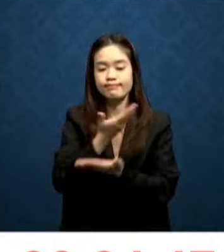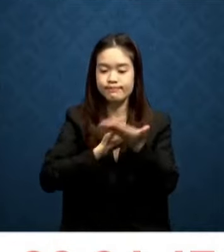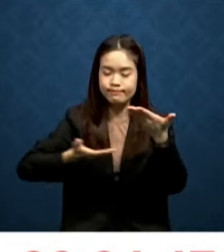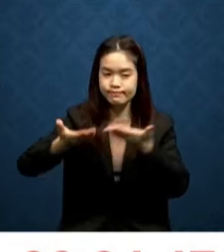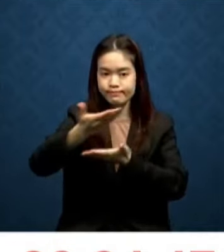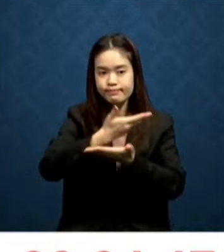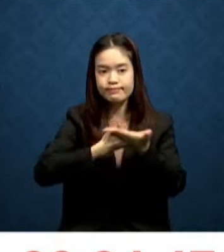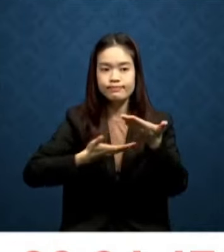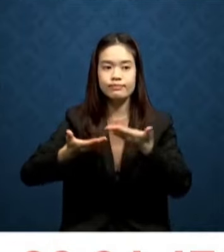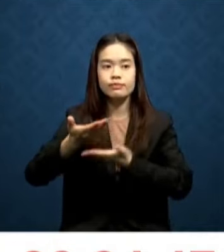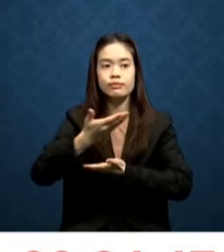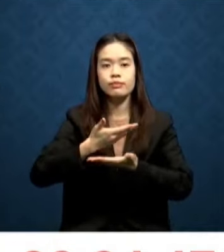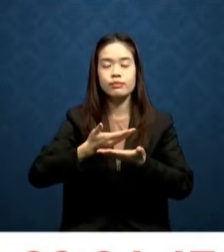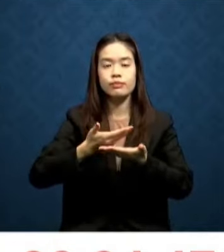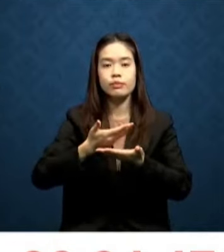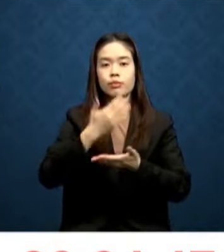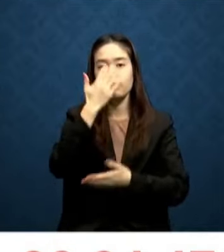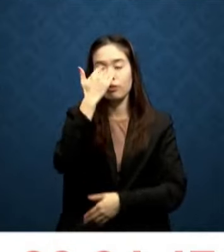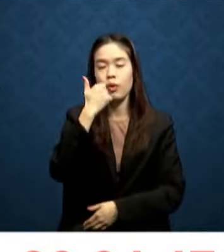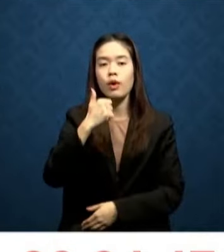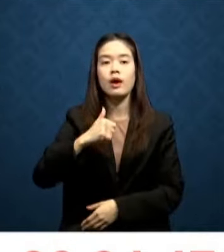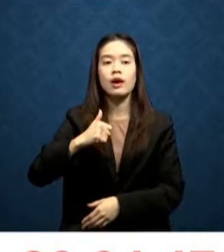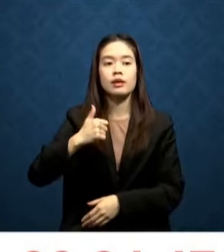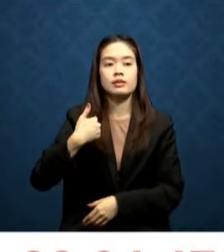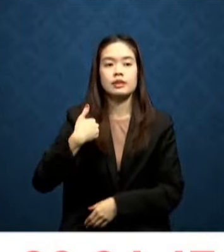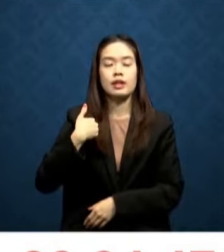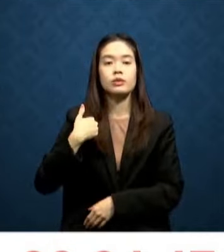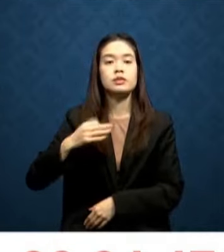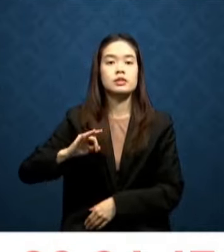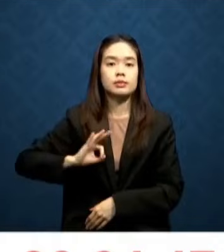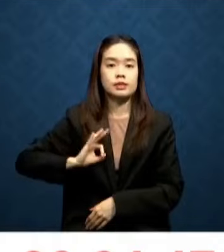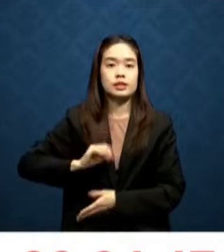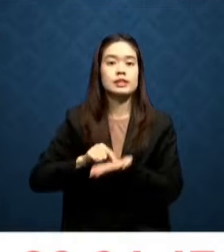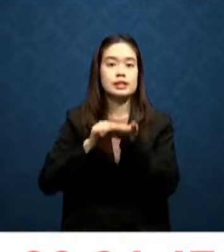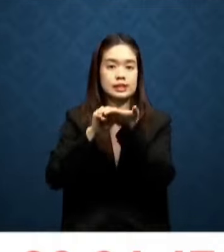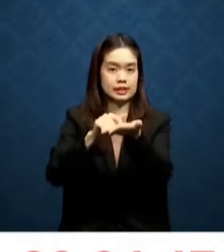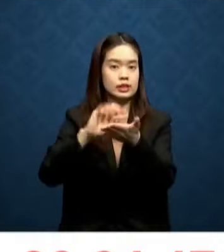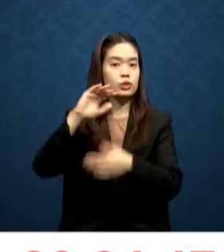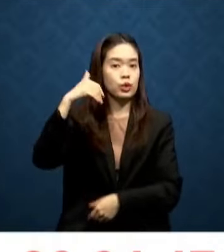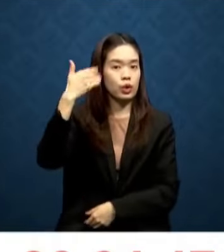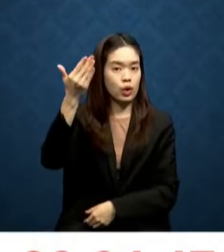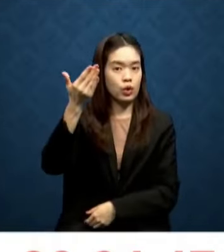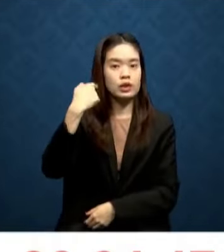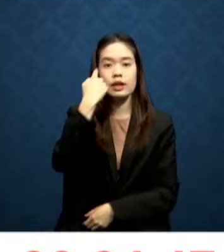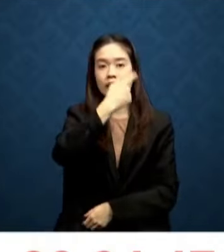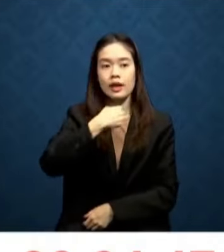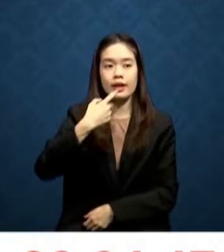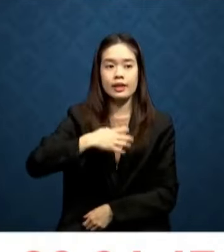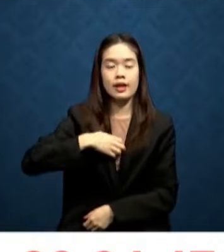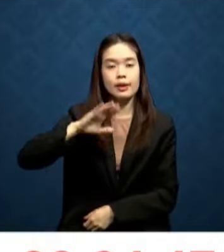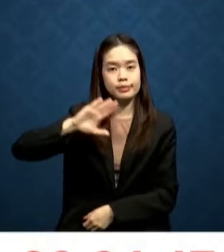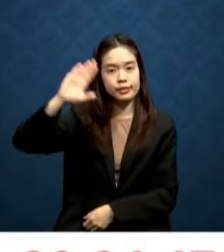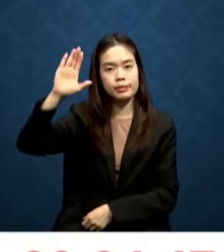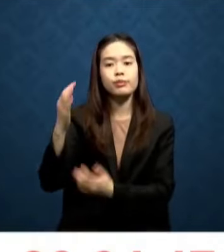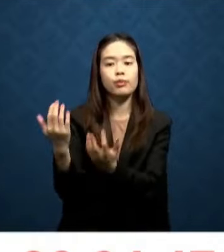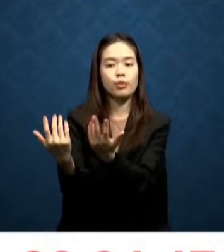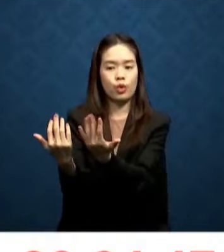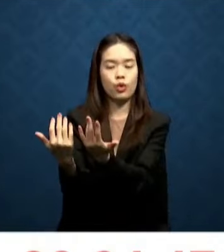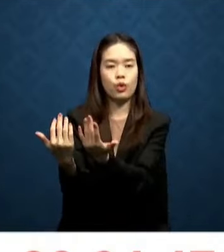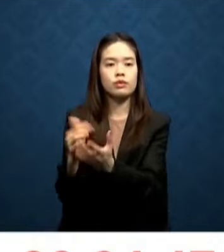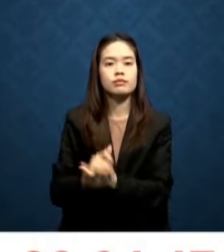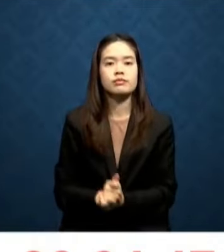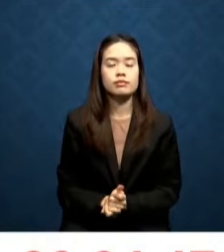ท่านอาจารย์ท่านจะได้เสนอในยัตติก่อนนะครับเดี๋ยวท่านผู้ประท้วงรอก่อนนะครับครับเชิญอาจ